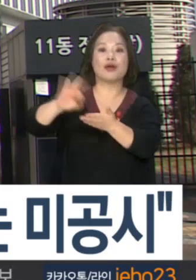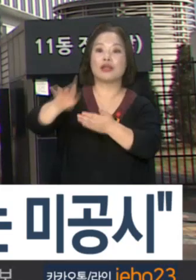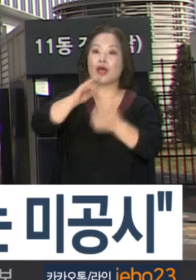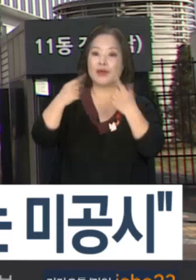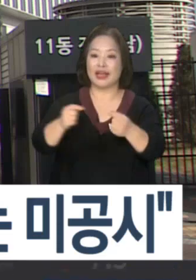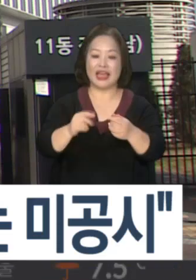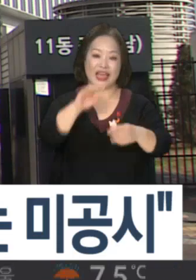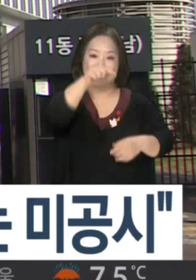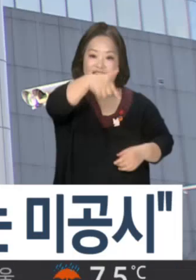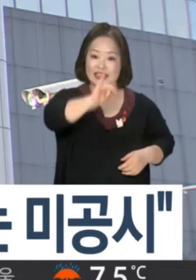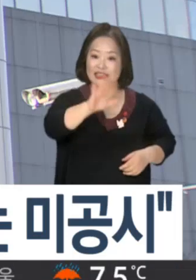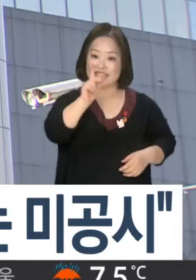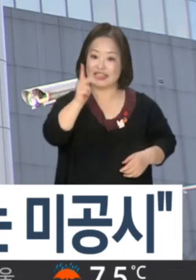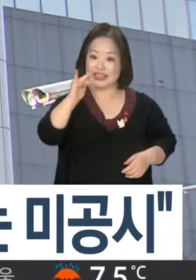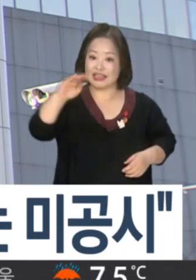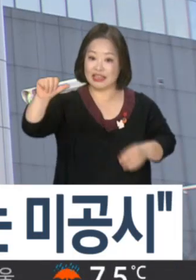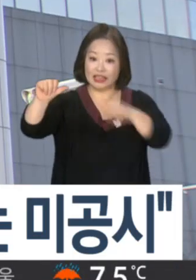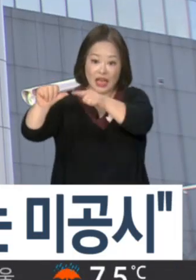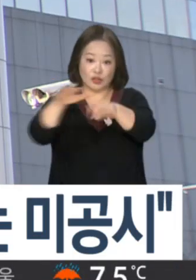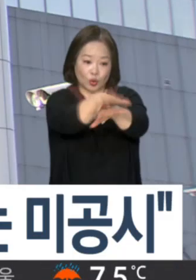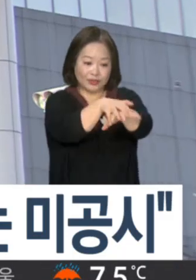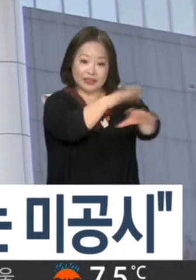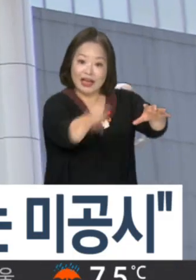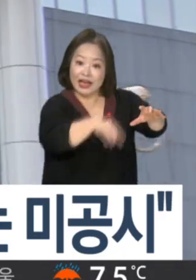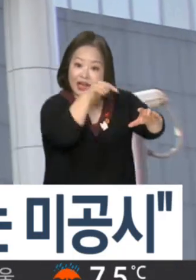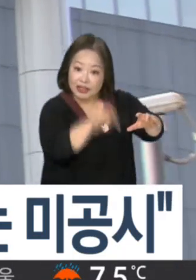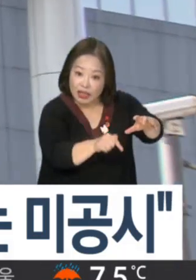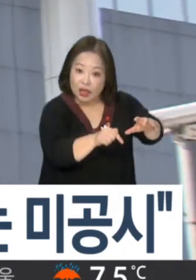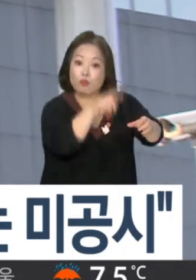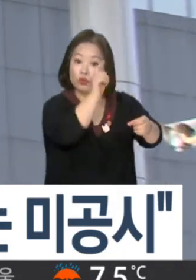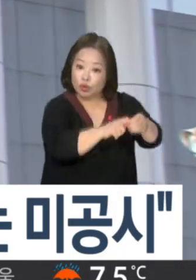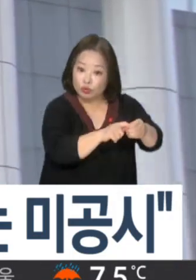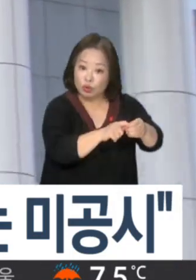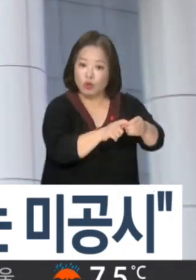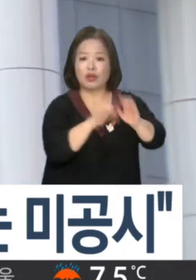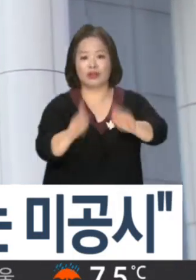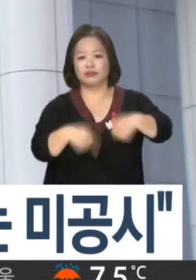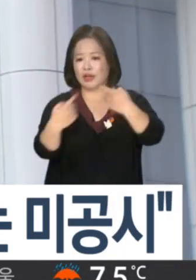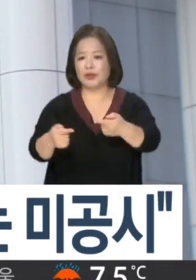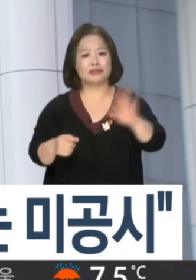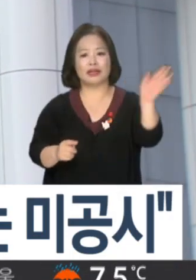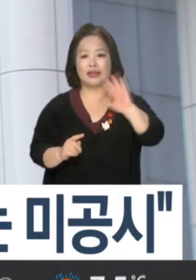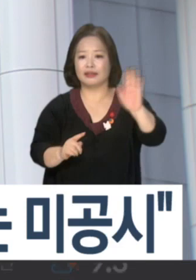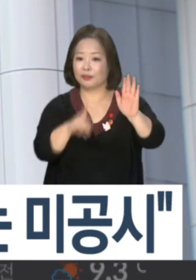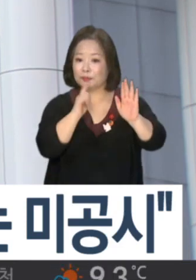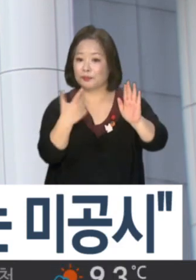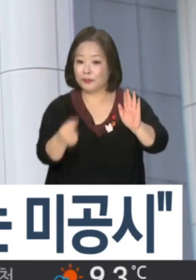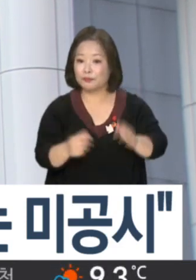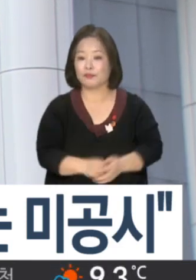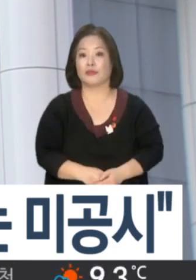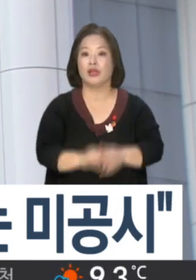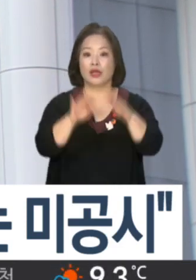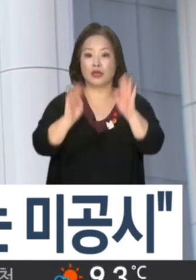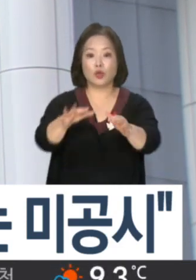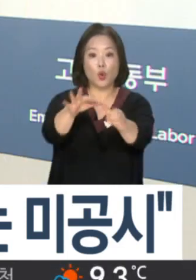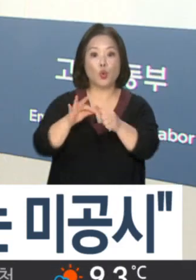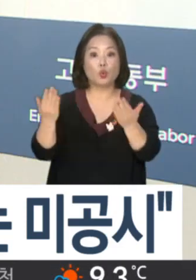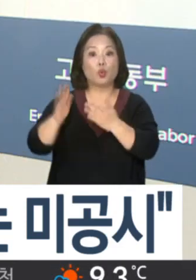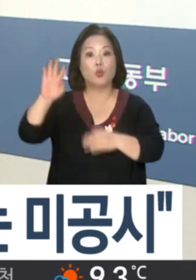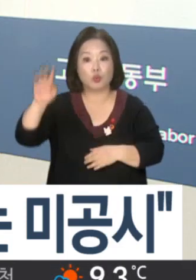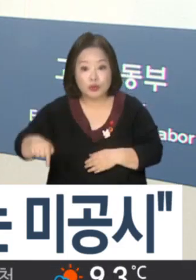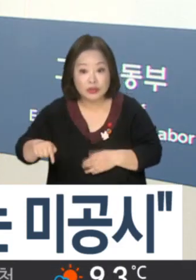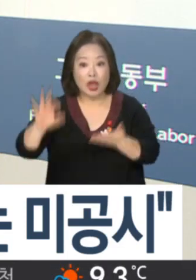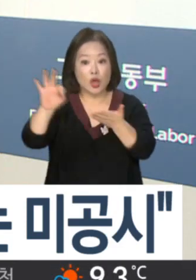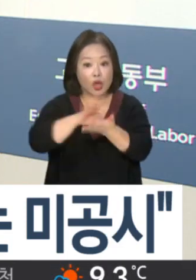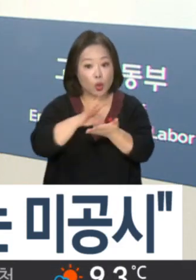노조 등 일부 대기업은 조직 내부 방침 등을 이유로 공시에 참여하지 않은 것으로 알려졌습니다 고용노동부는